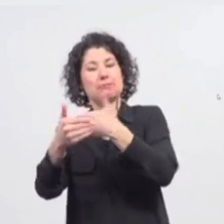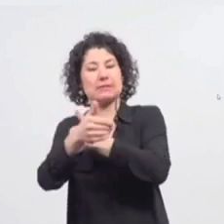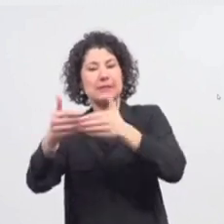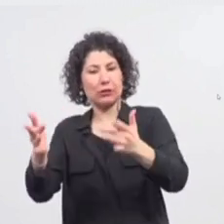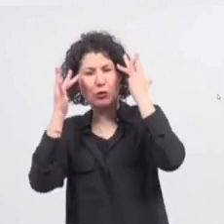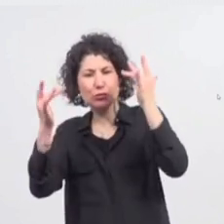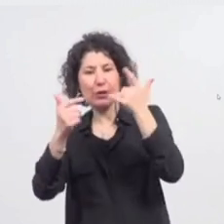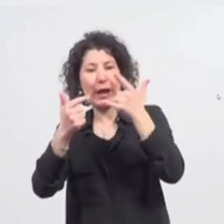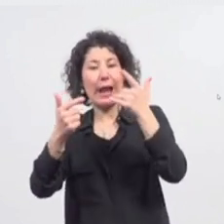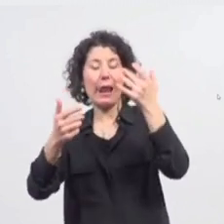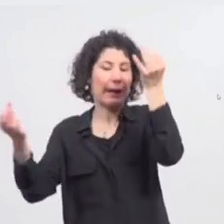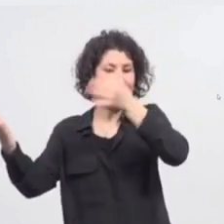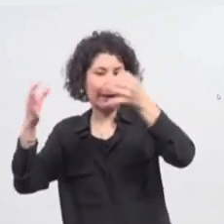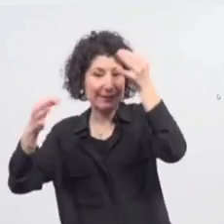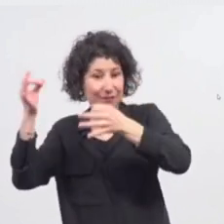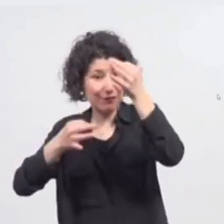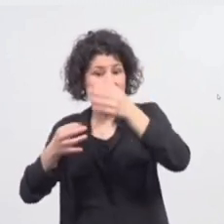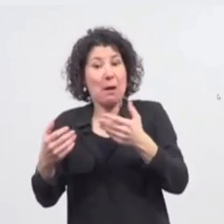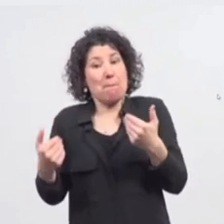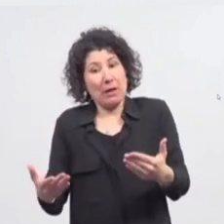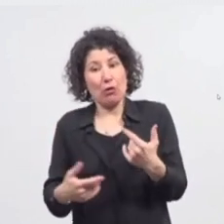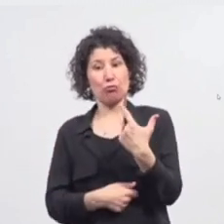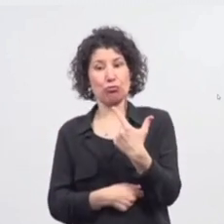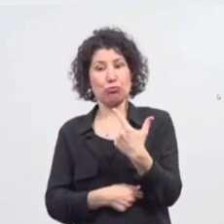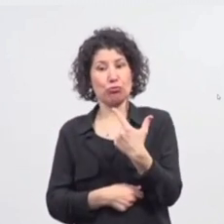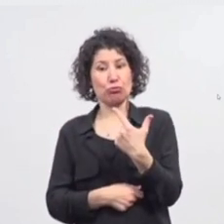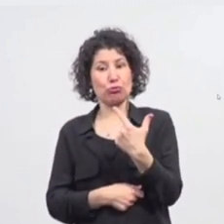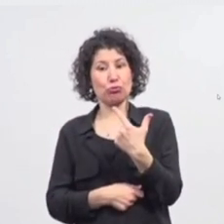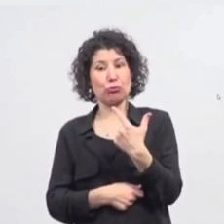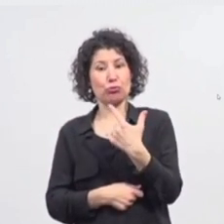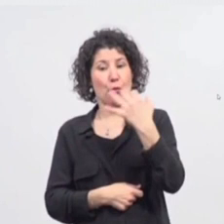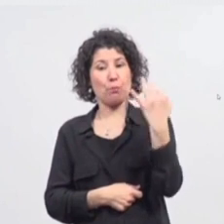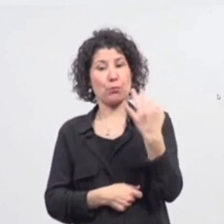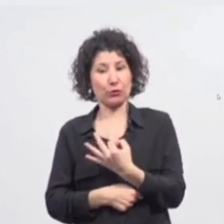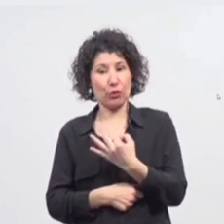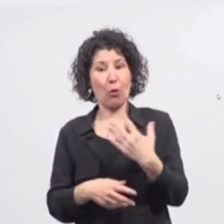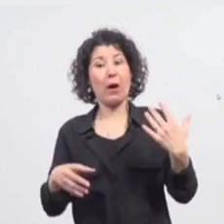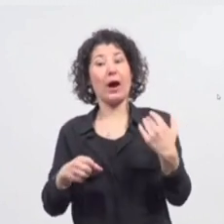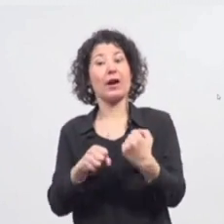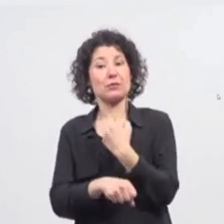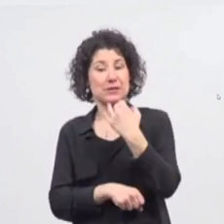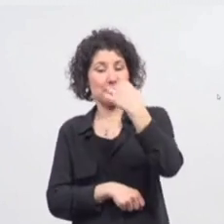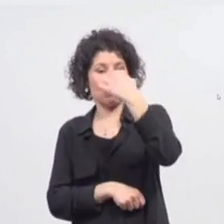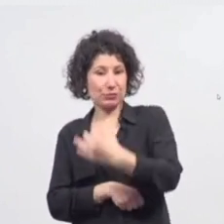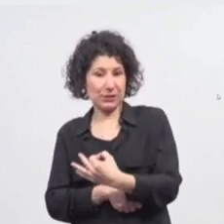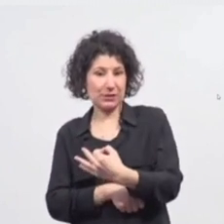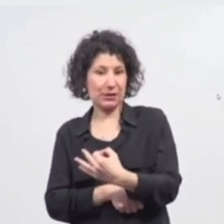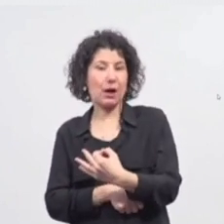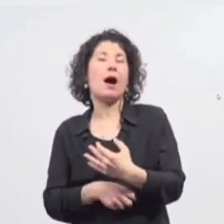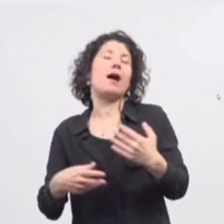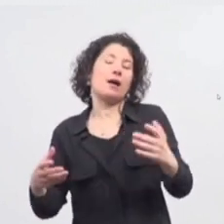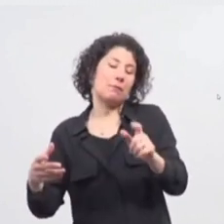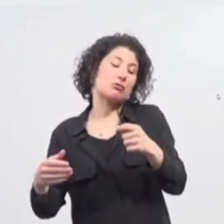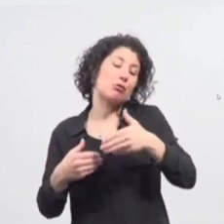pouvons l'affirmer que cette chose est atteinte, cette ambition est atteinte. Évidemment que maintenant, les prochains mois,